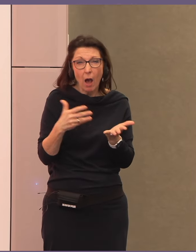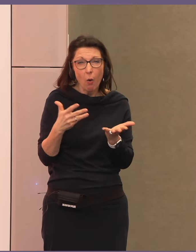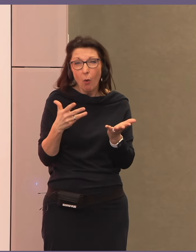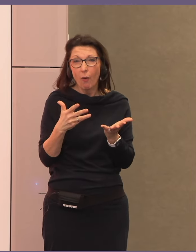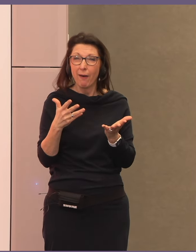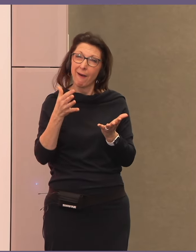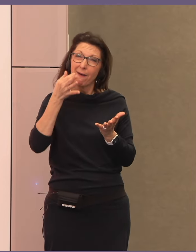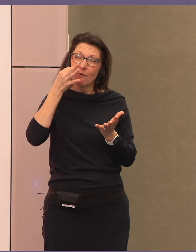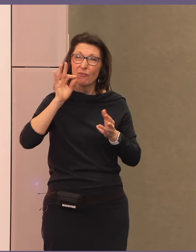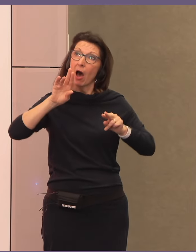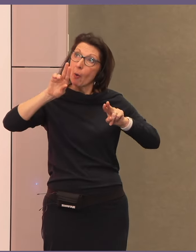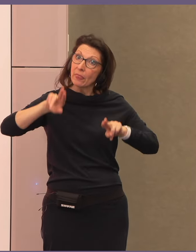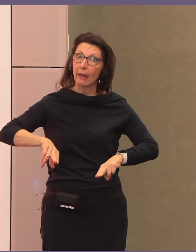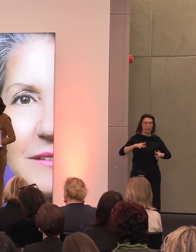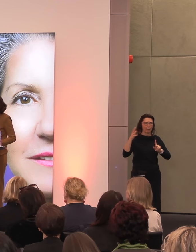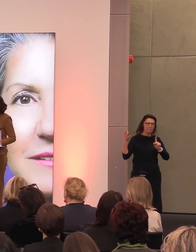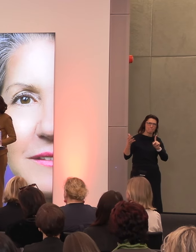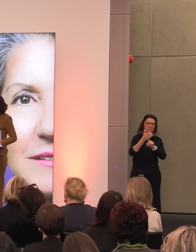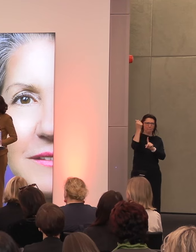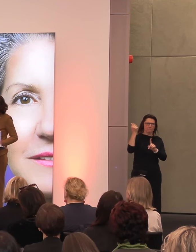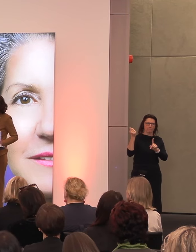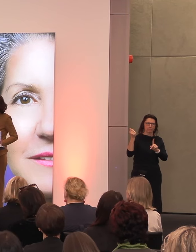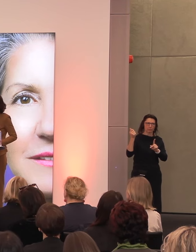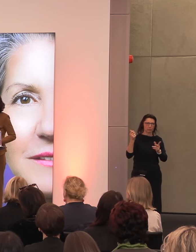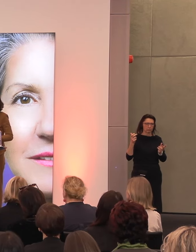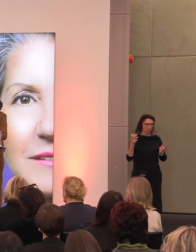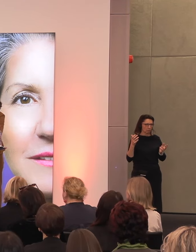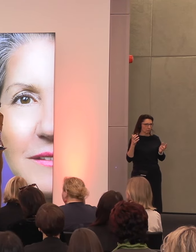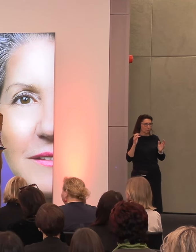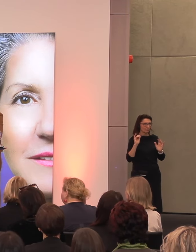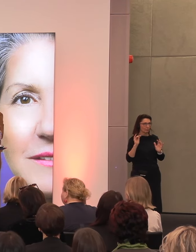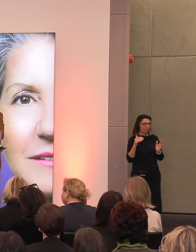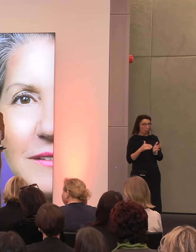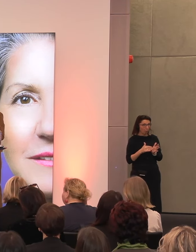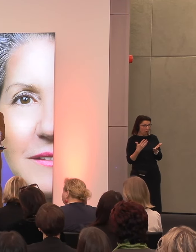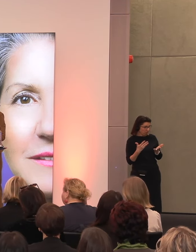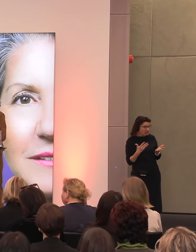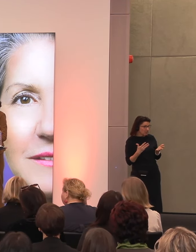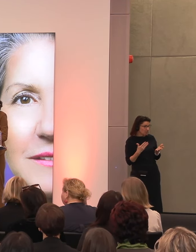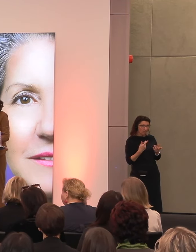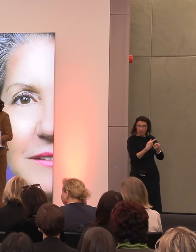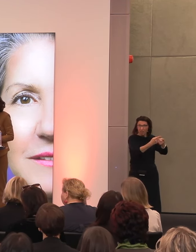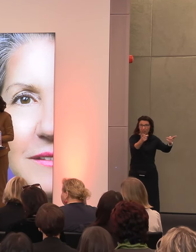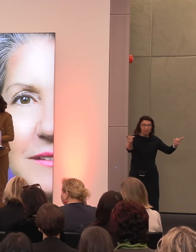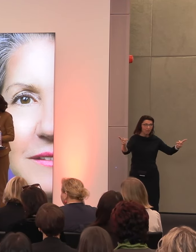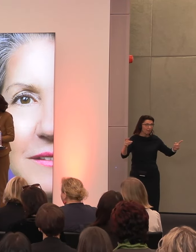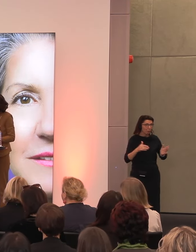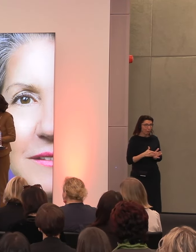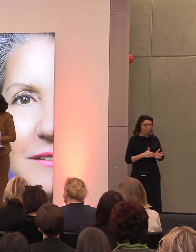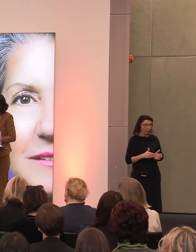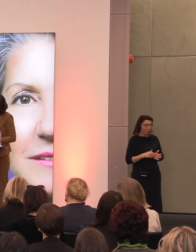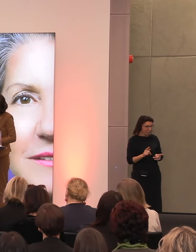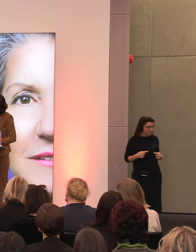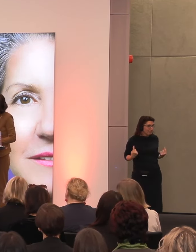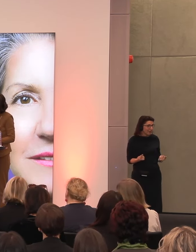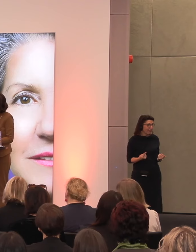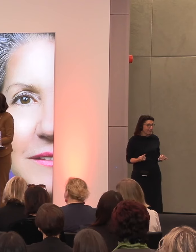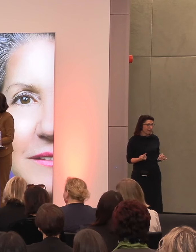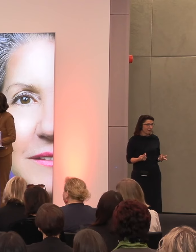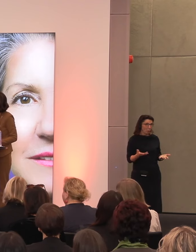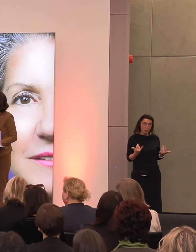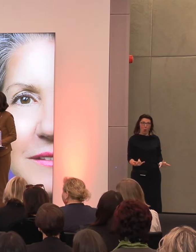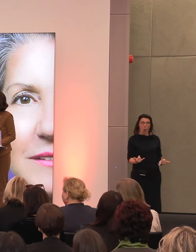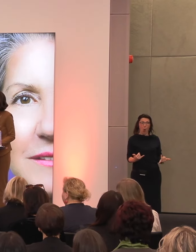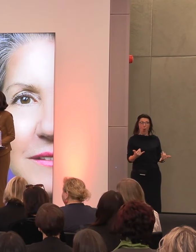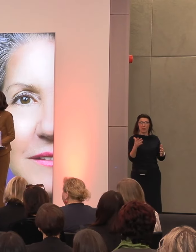um feministische Ziele zu erreichen? Naja, euch braucht es, uns braucht es und Veranstaltungen wie diese